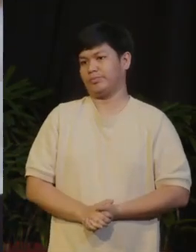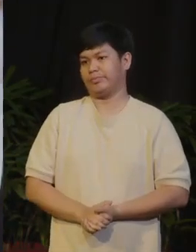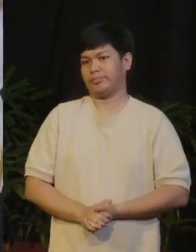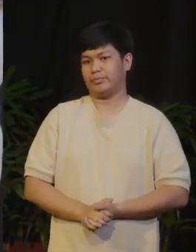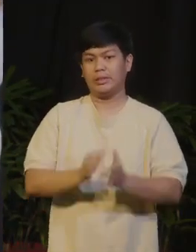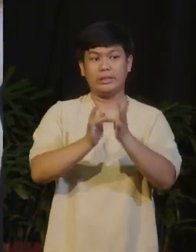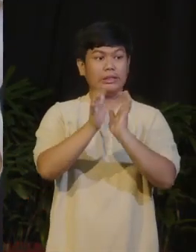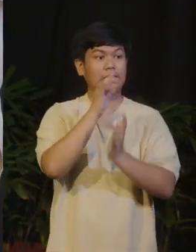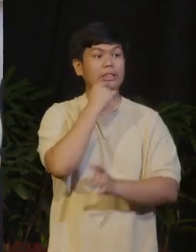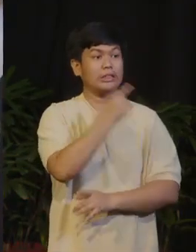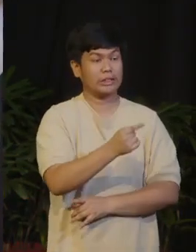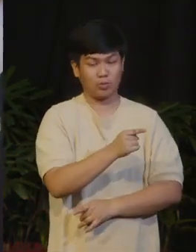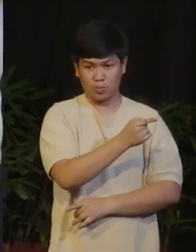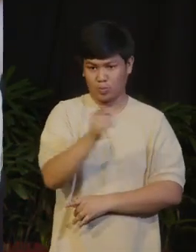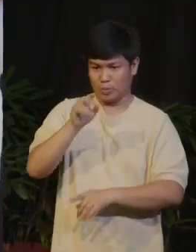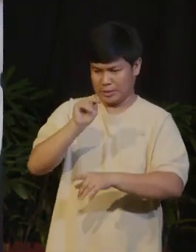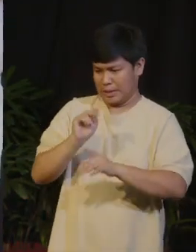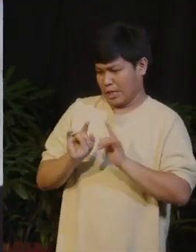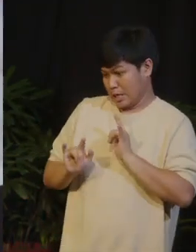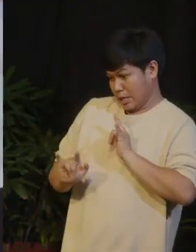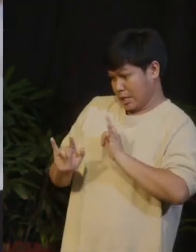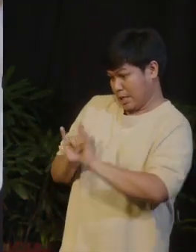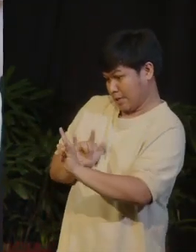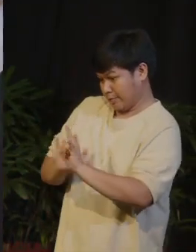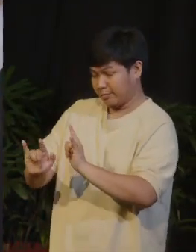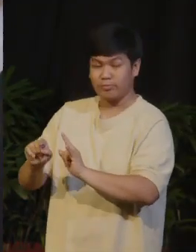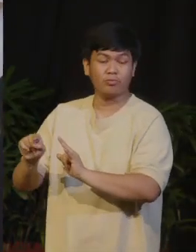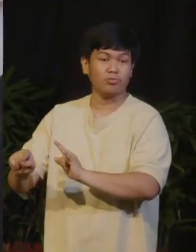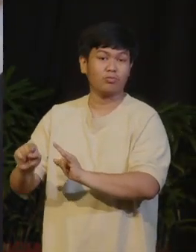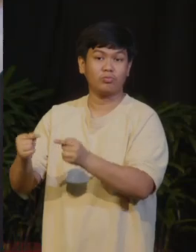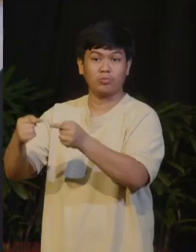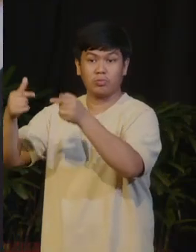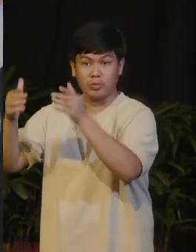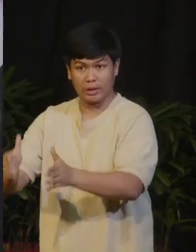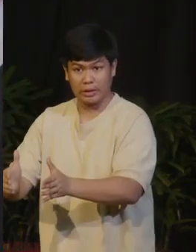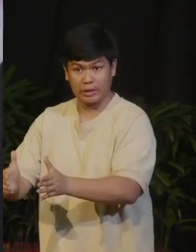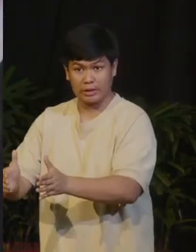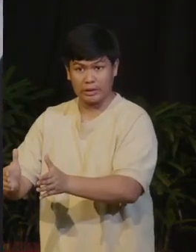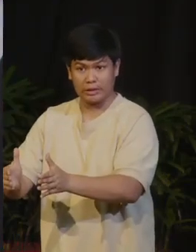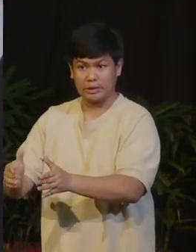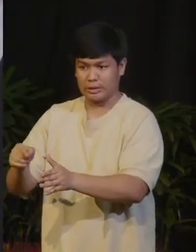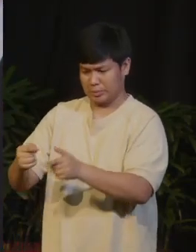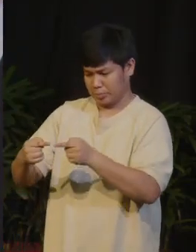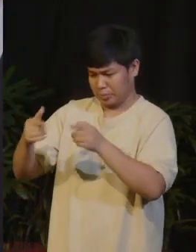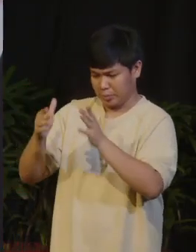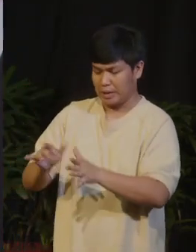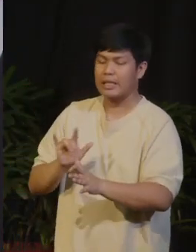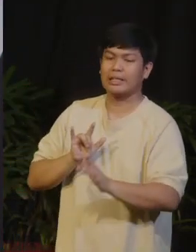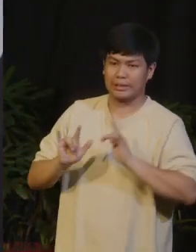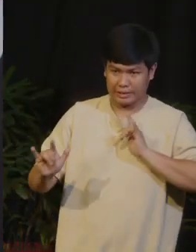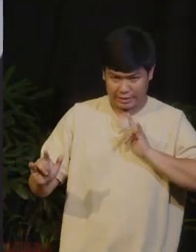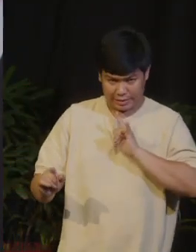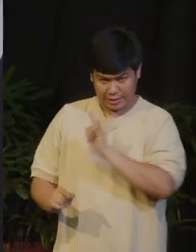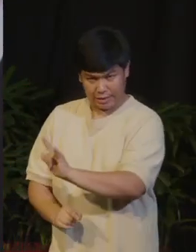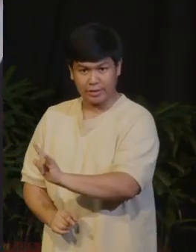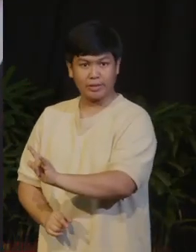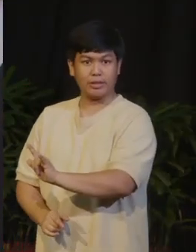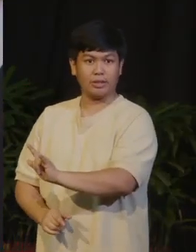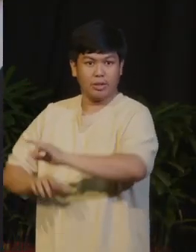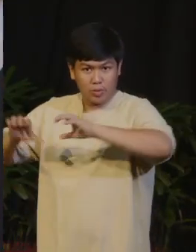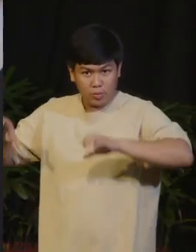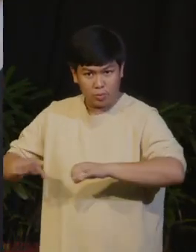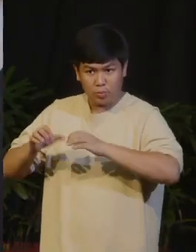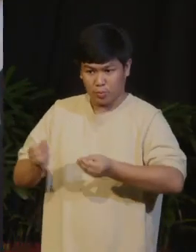your enemies, kanya ngayon binibigyan buod ng kanyang sermon, but love your enemies and do good and